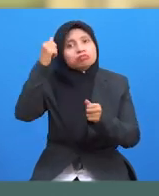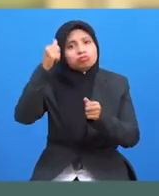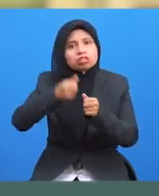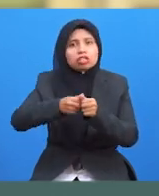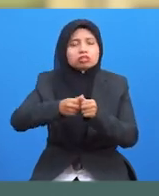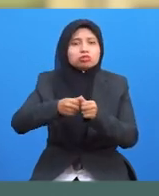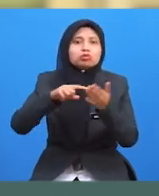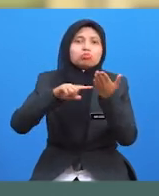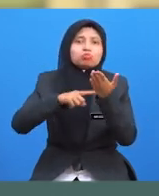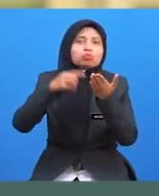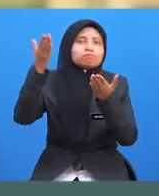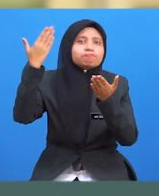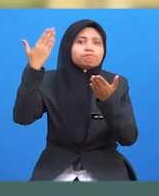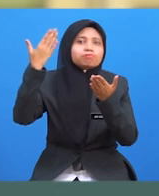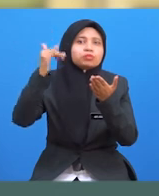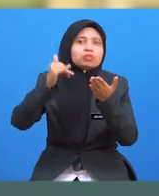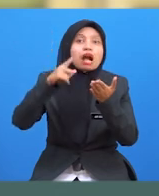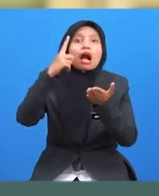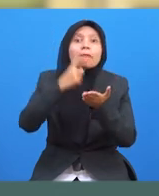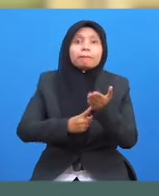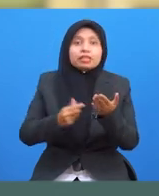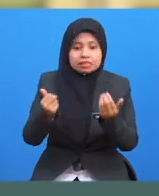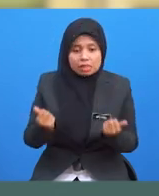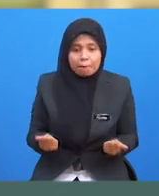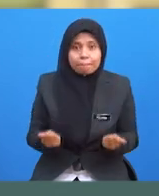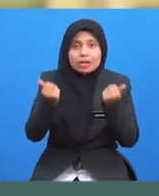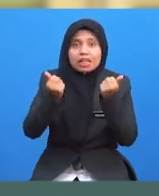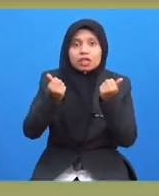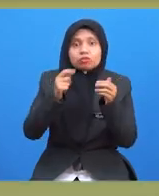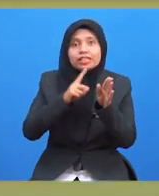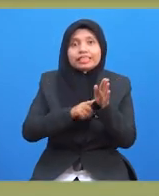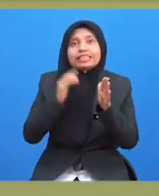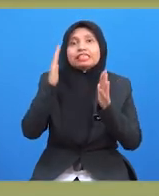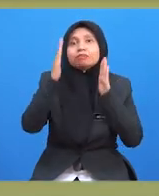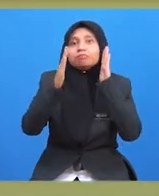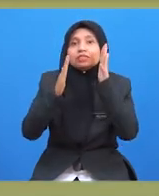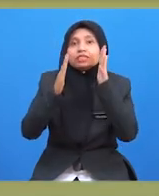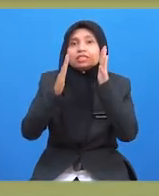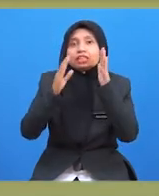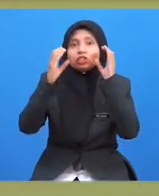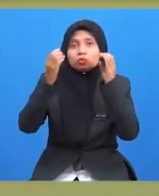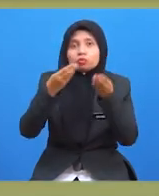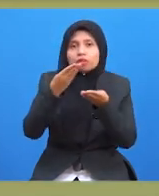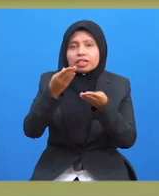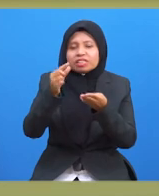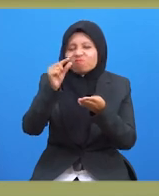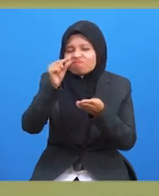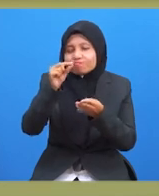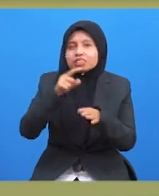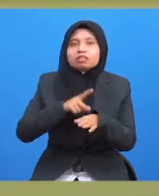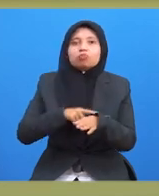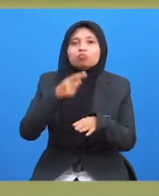yang dimaksudkan dengan pengangkutan di Malaysia. Cikgu bagi sedikit masa